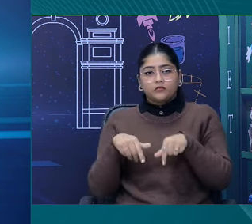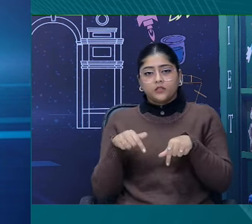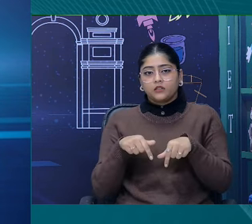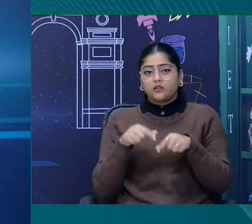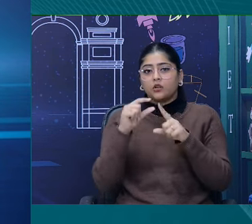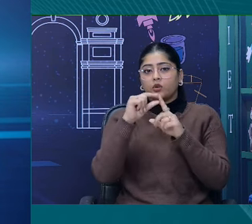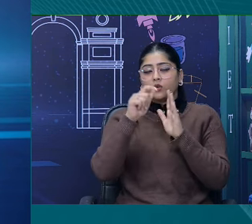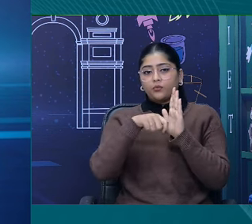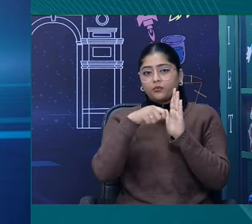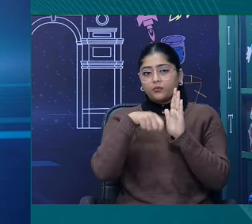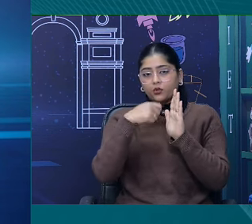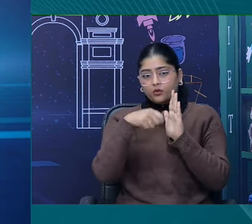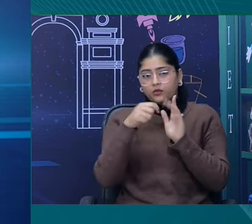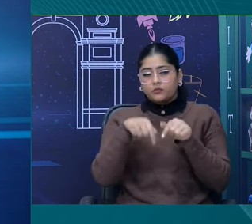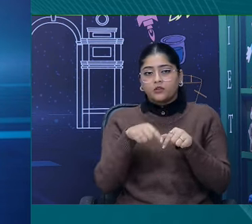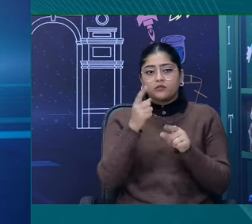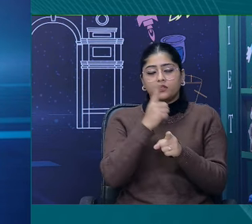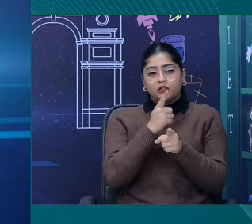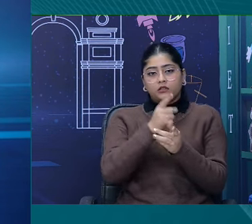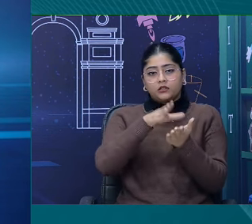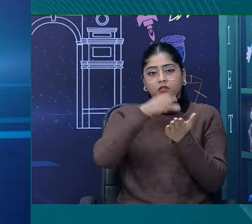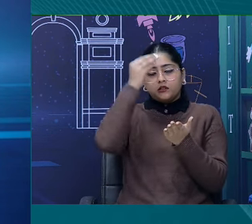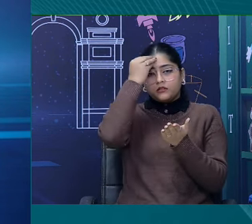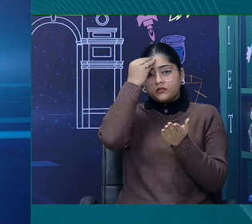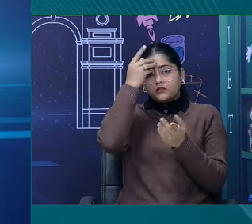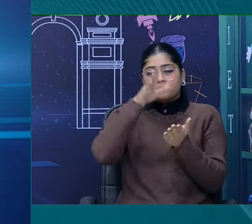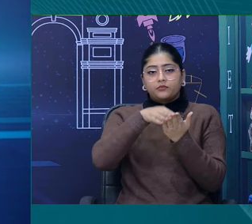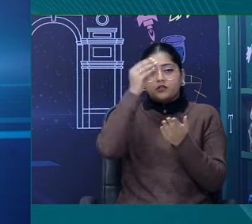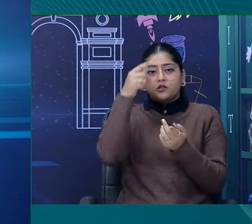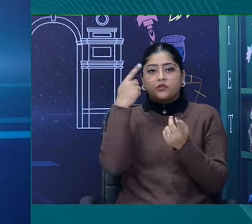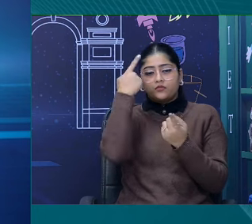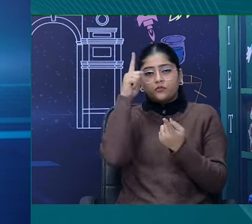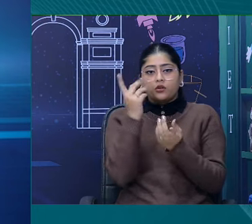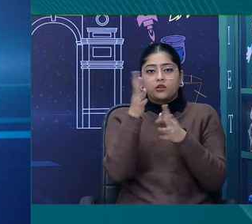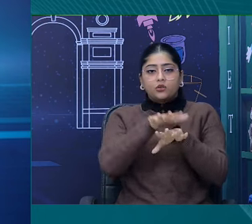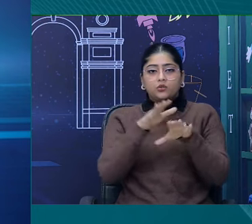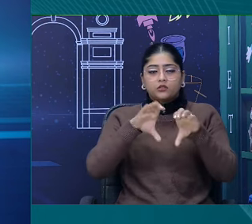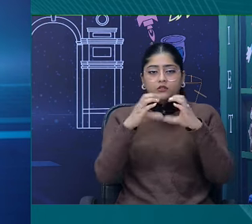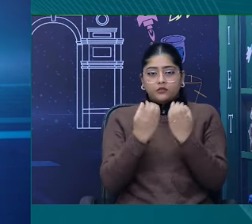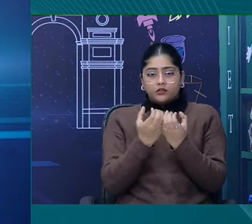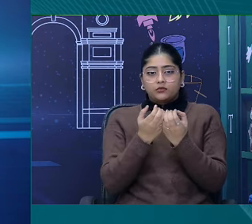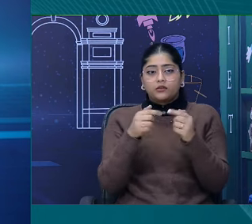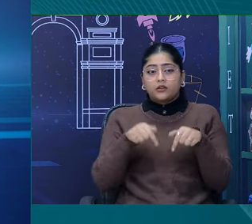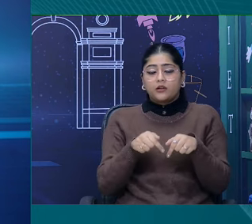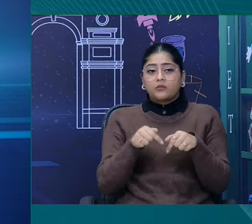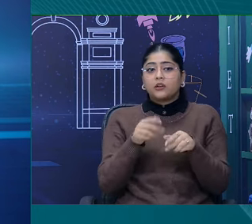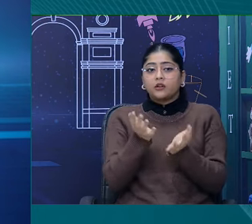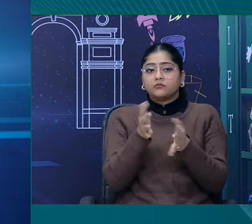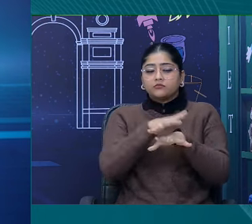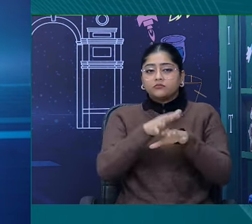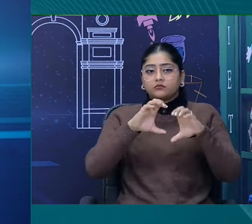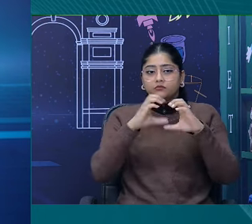आते हैं टीचिंग लर्निंग इंटरवेंशन फॉर इंक्लूसिव क्लासरूम्स पर जहां पर हम अपनी समझ का दायरा बढ़ाते हैं समावेशी कक्षा के